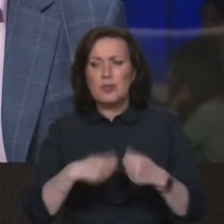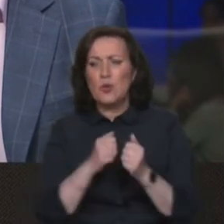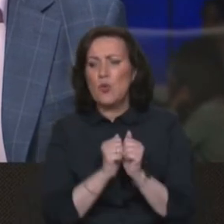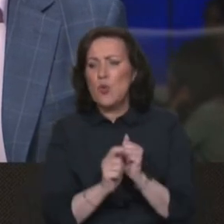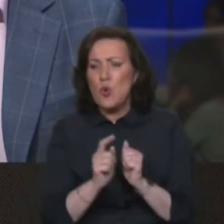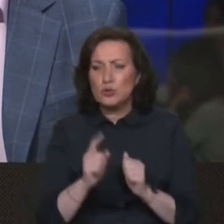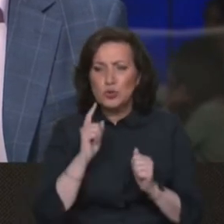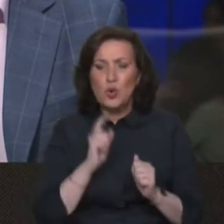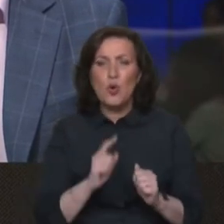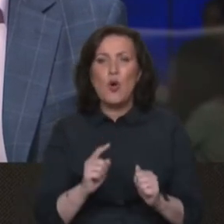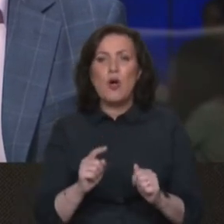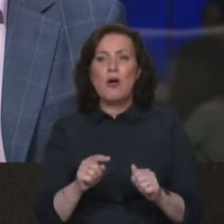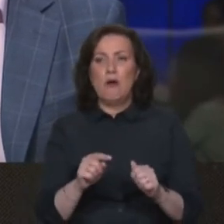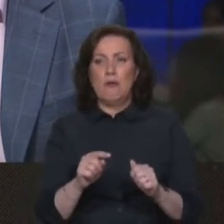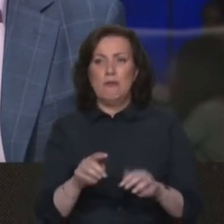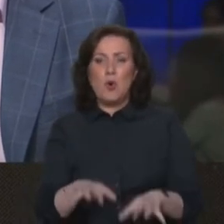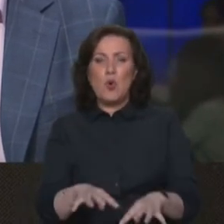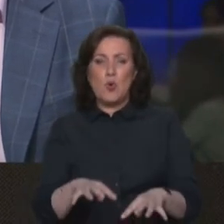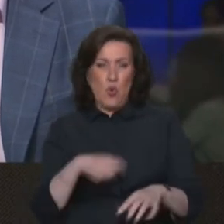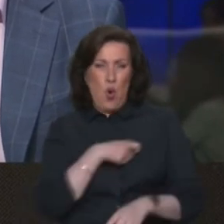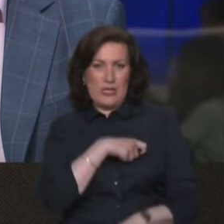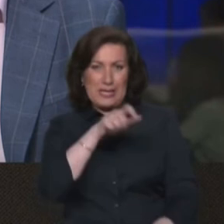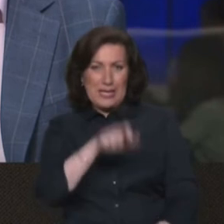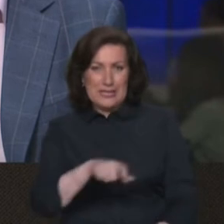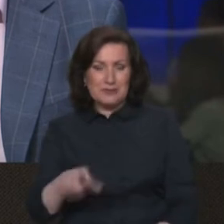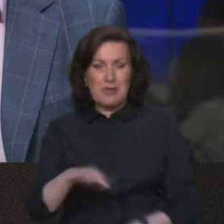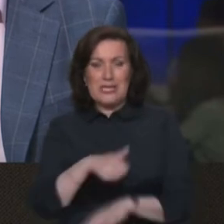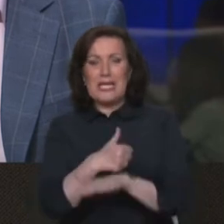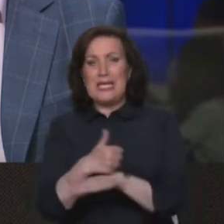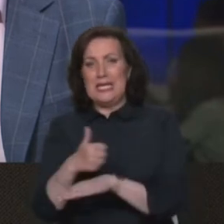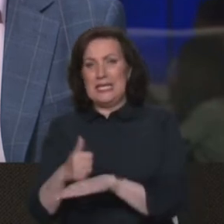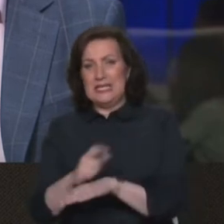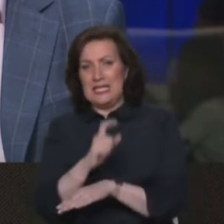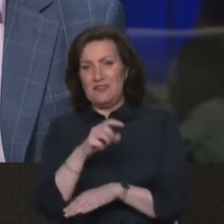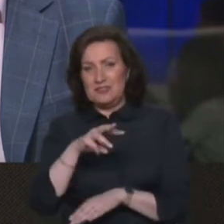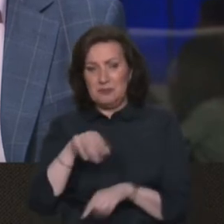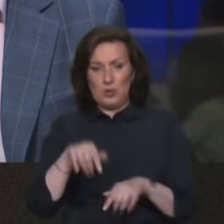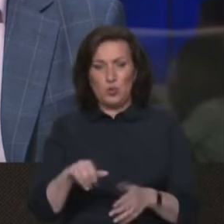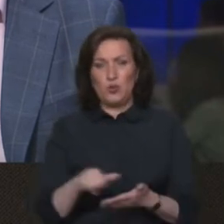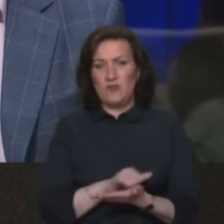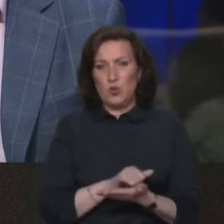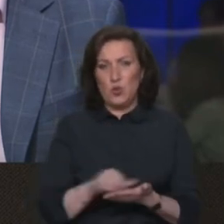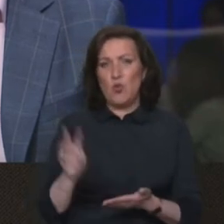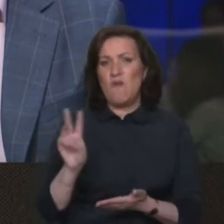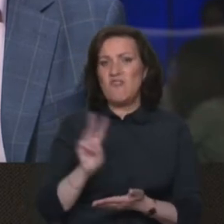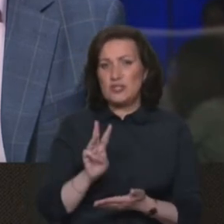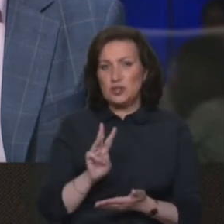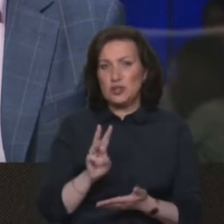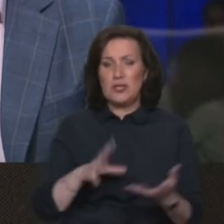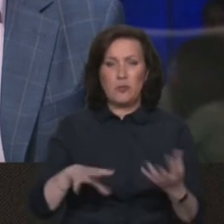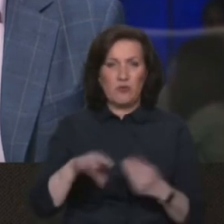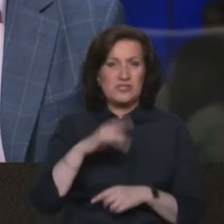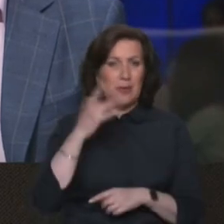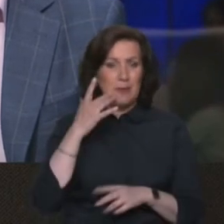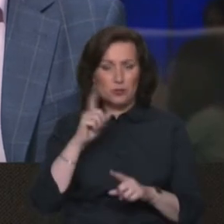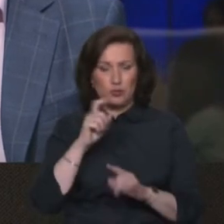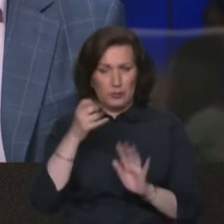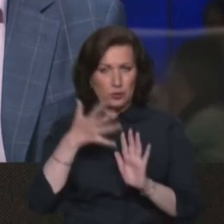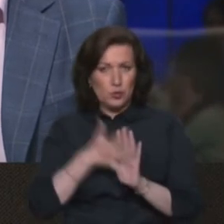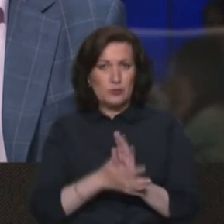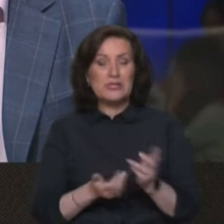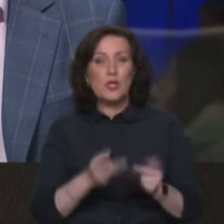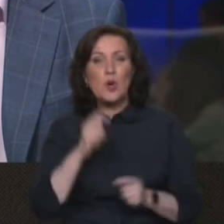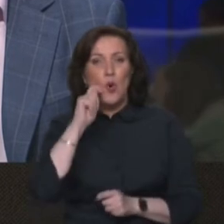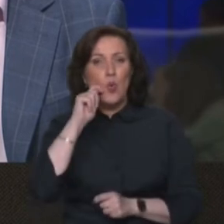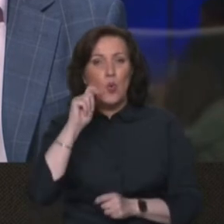кожного конгресмена і так само до лідерів у ЗМІ тут в Нью-Йорку, Вашингтоні і по цілої Америки, щоб вони зрозуміли,